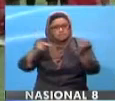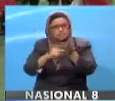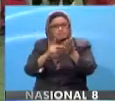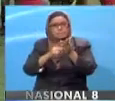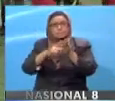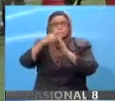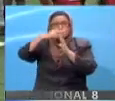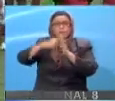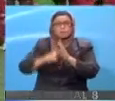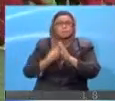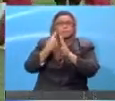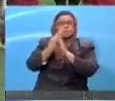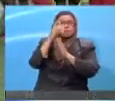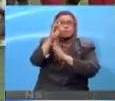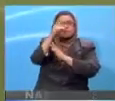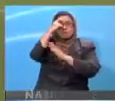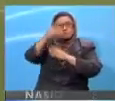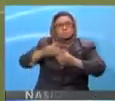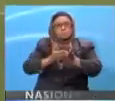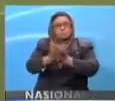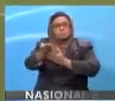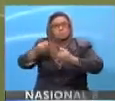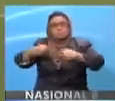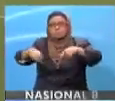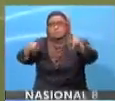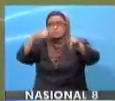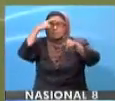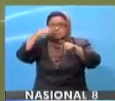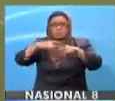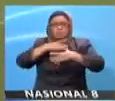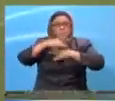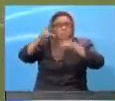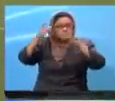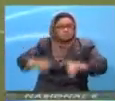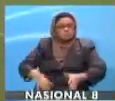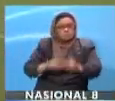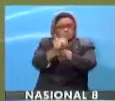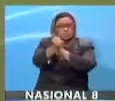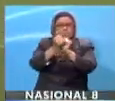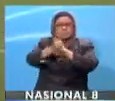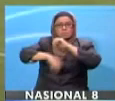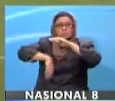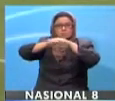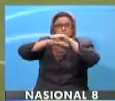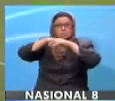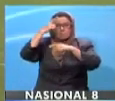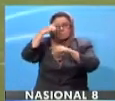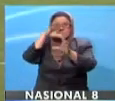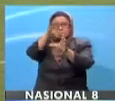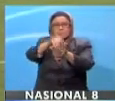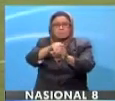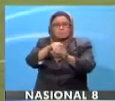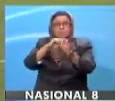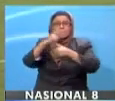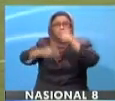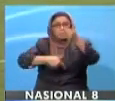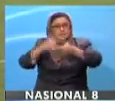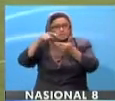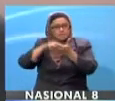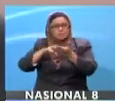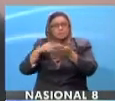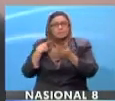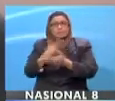nanti untuk terus memberi ruang kepada peminat sukan bola sepak di Malaysia menyertai liga ini. To create a bigger pool